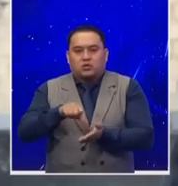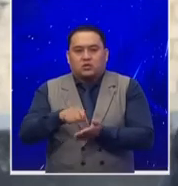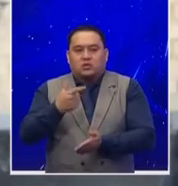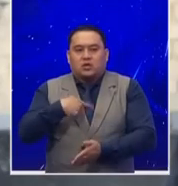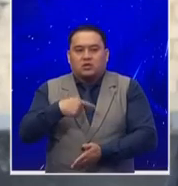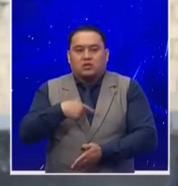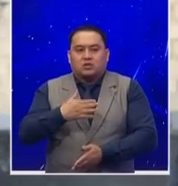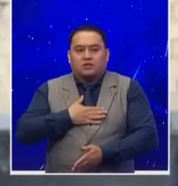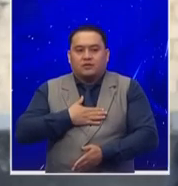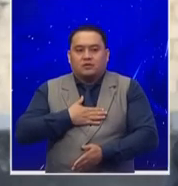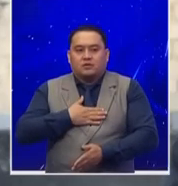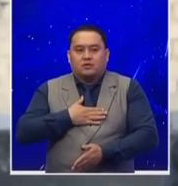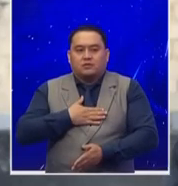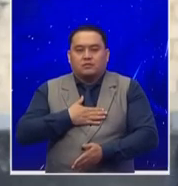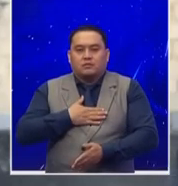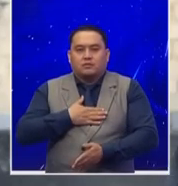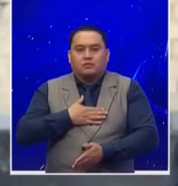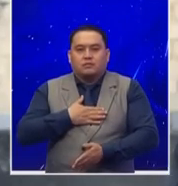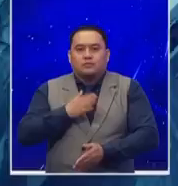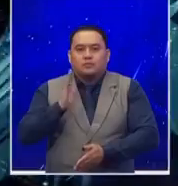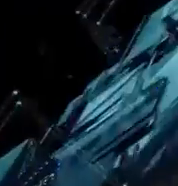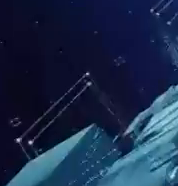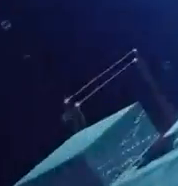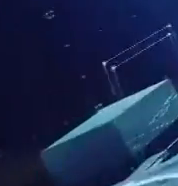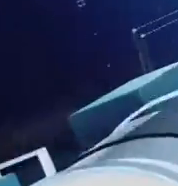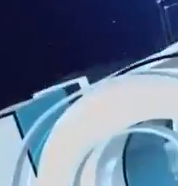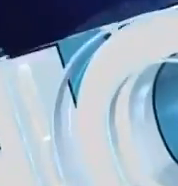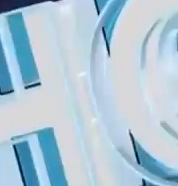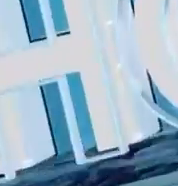наших депутатов будущих.